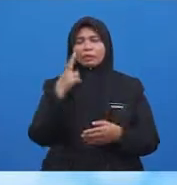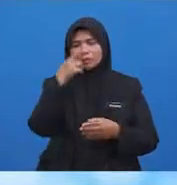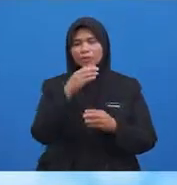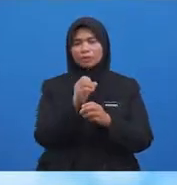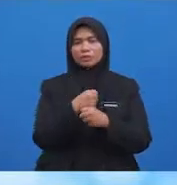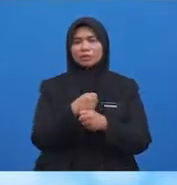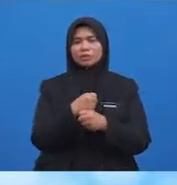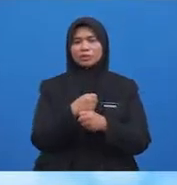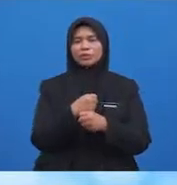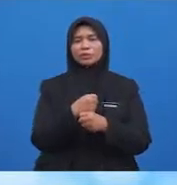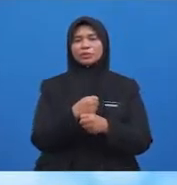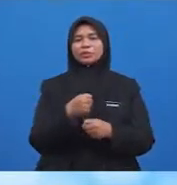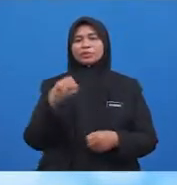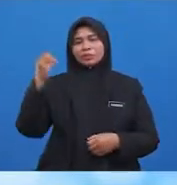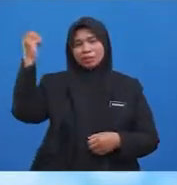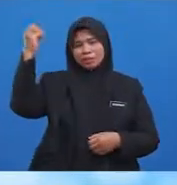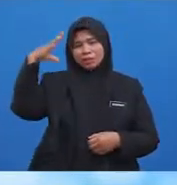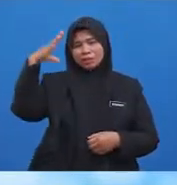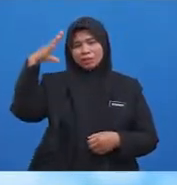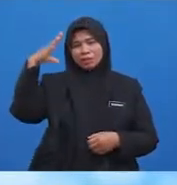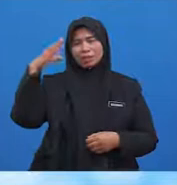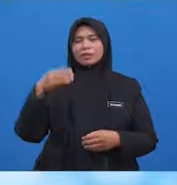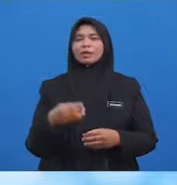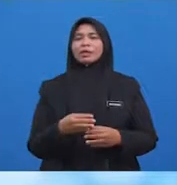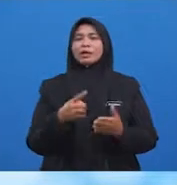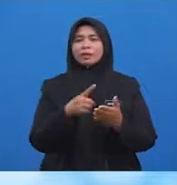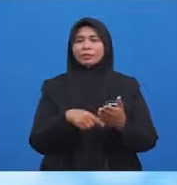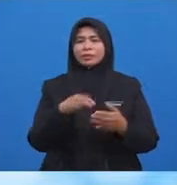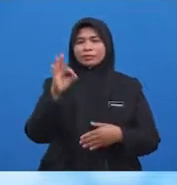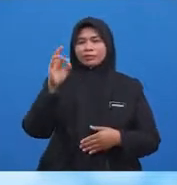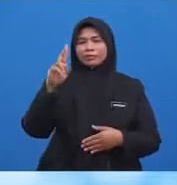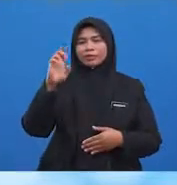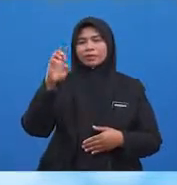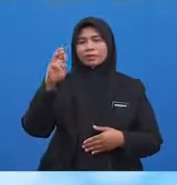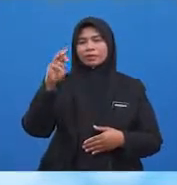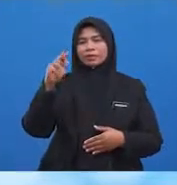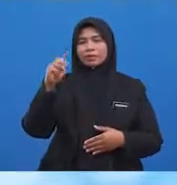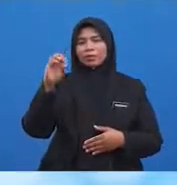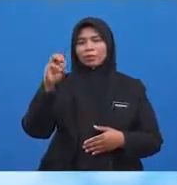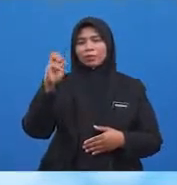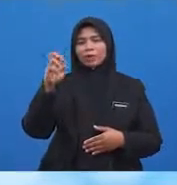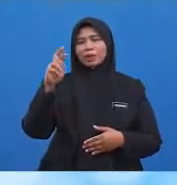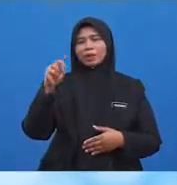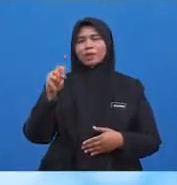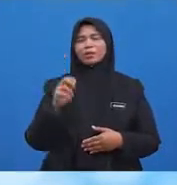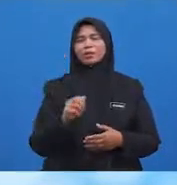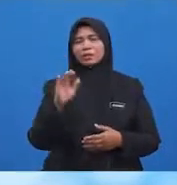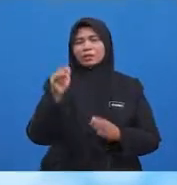dan Struktur matahari aku pula fenomena yang berlaku di permukaan matahari